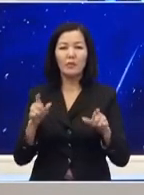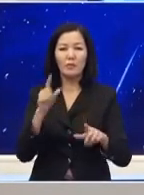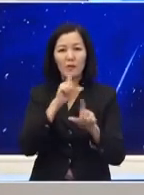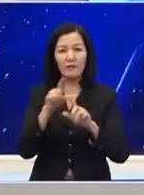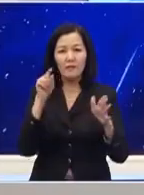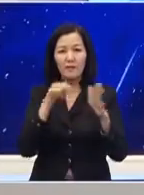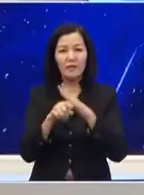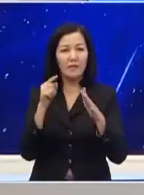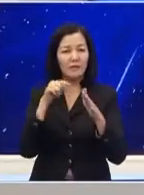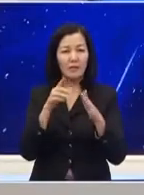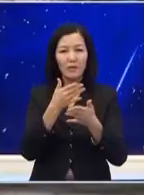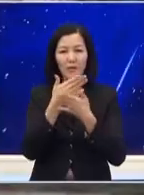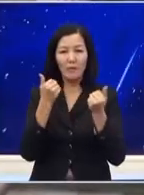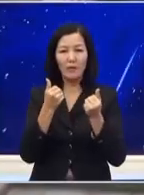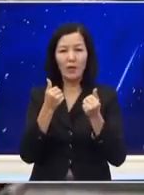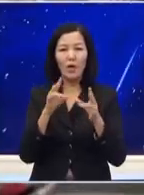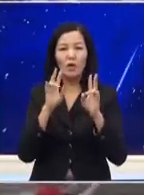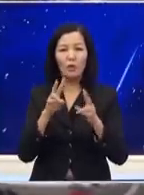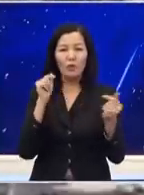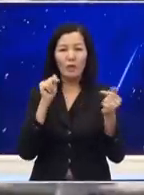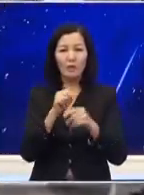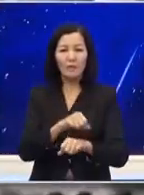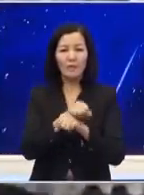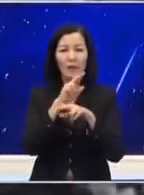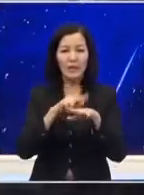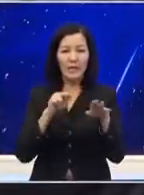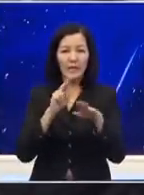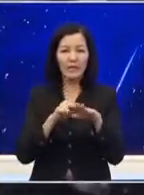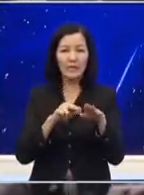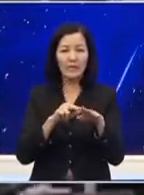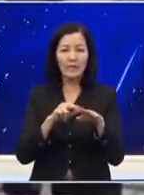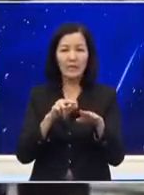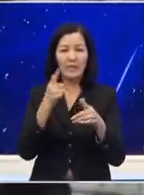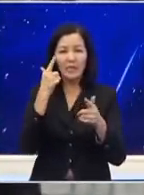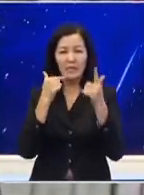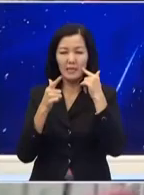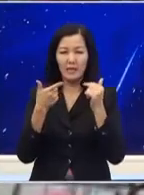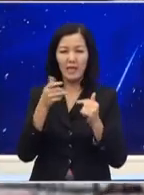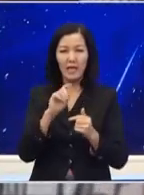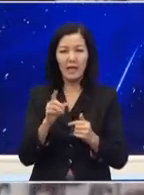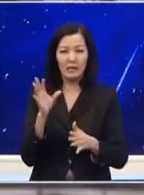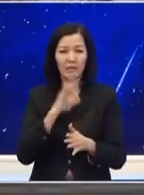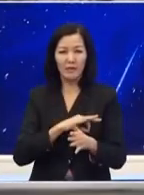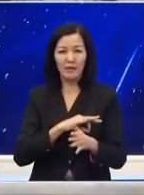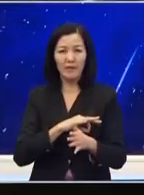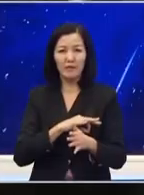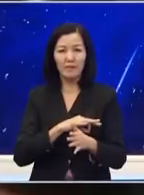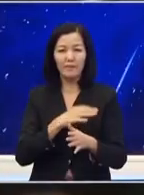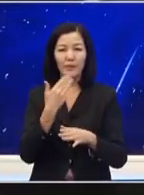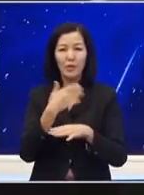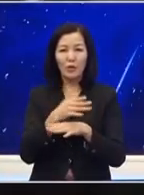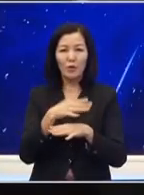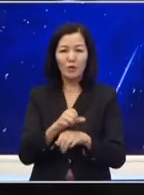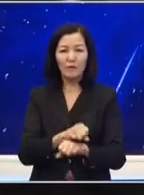это время не было. Для разгона протестующих полиция применила слезоточивый газ. Людей вывело на улицы